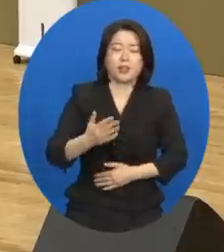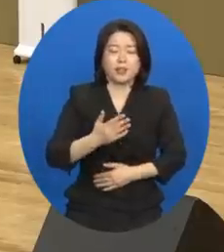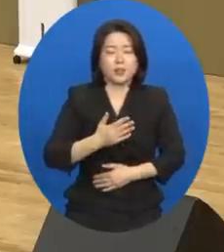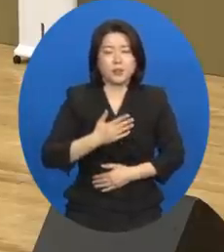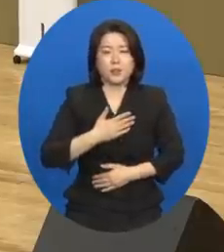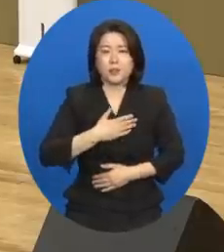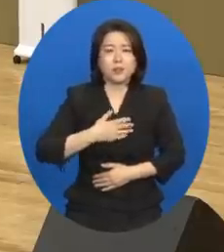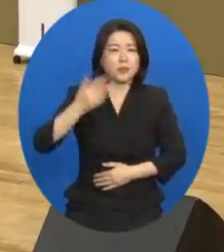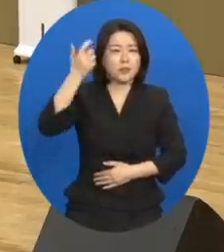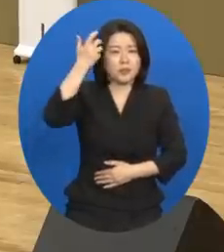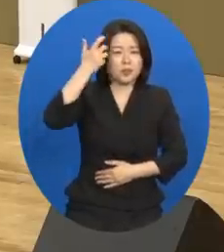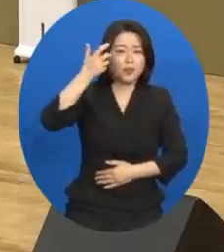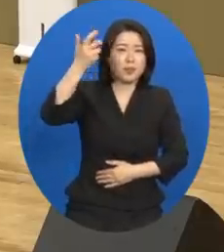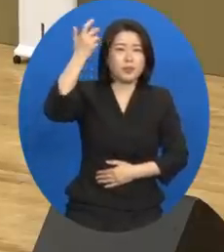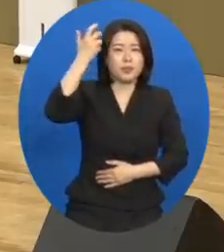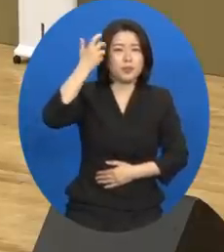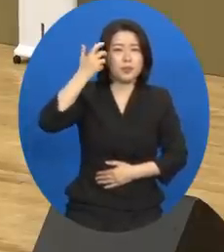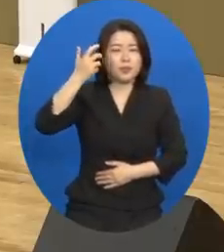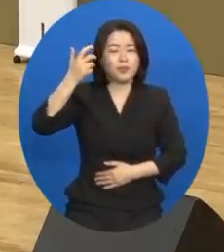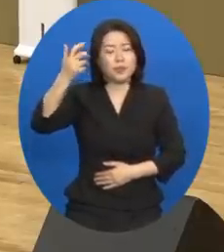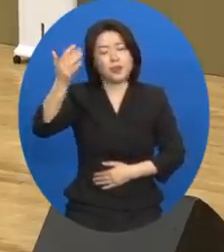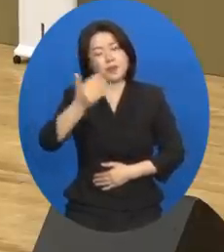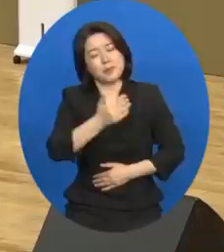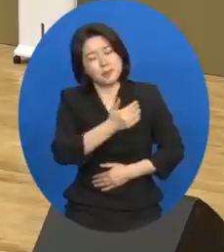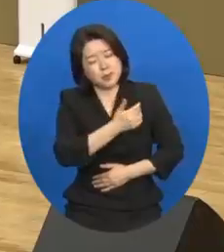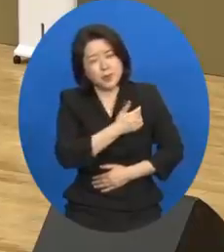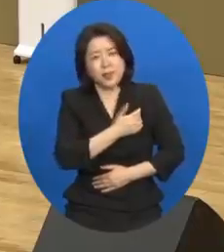내 영혼